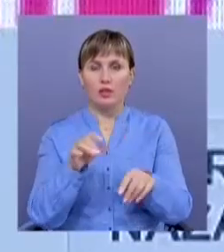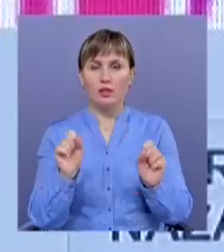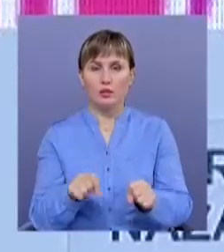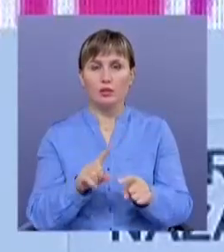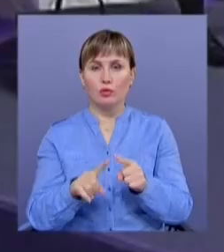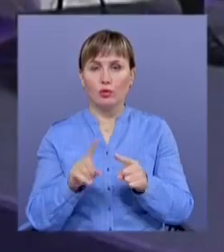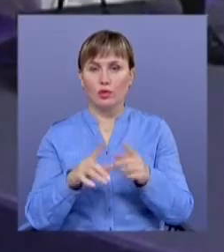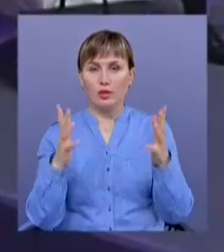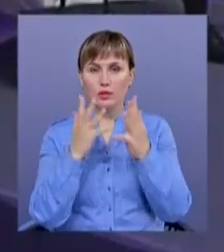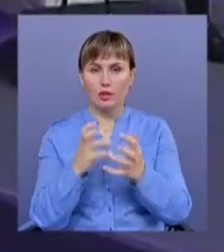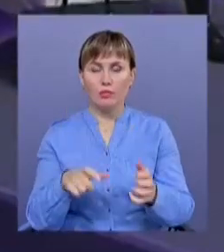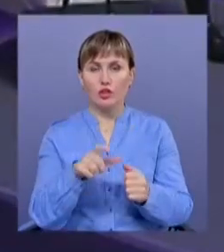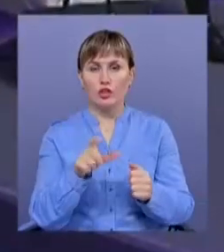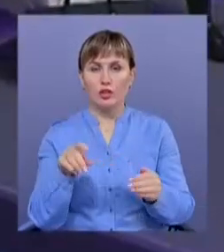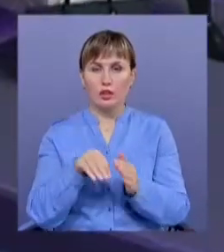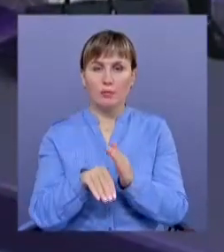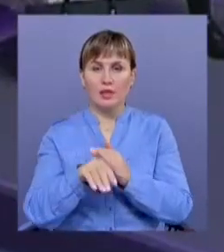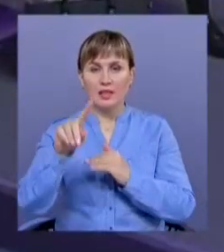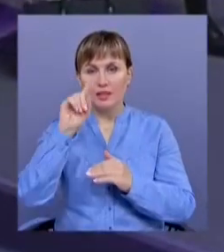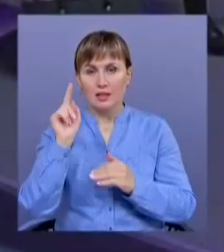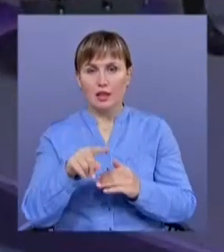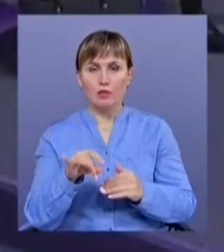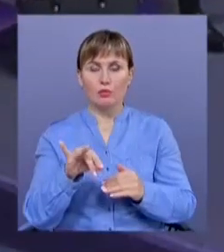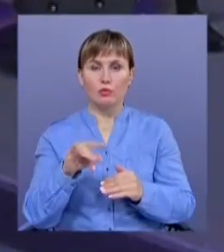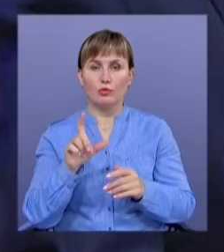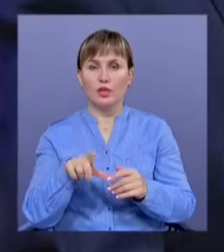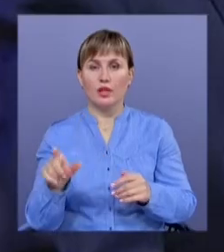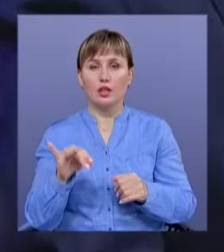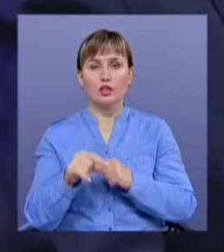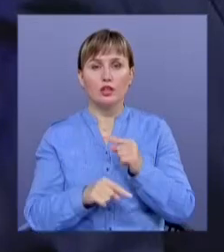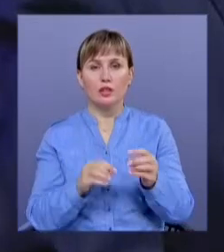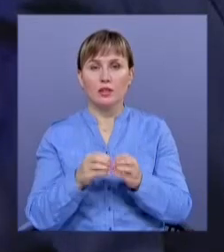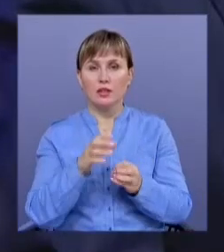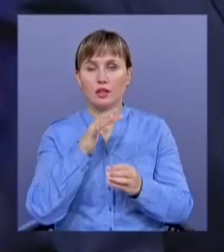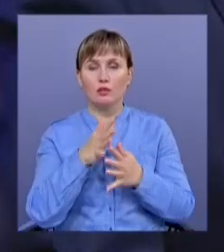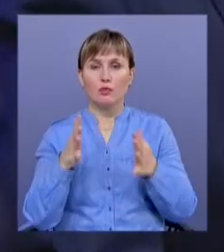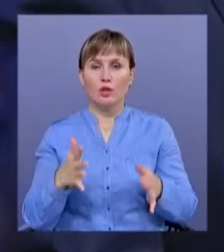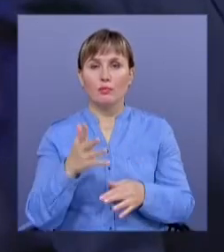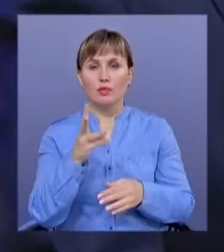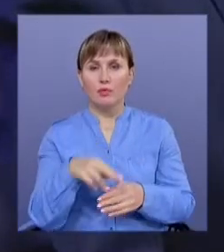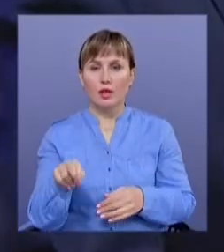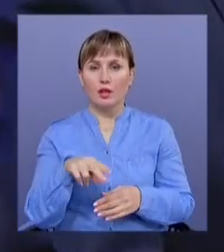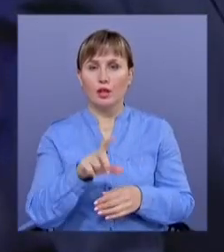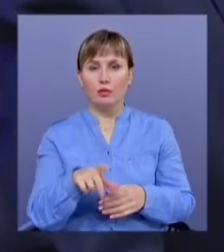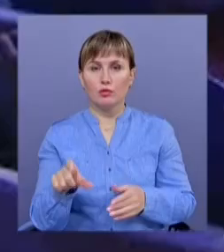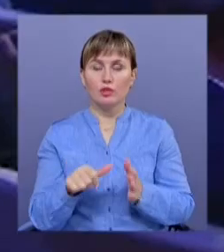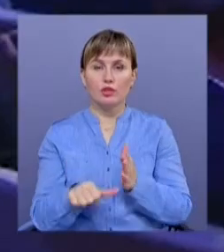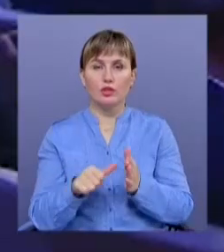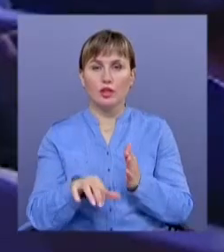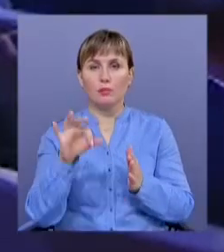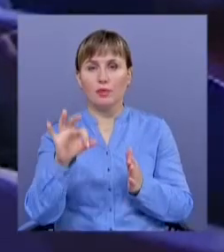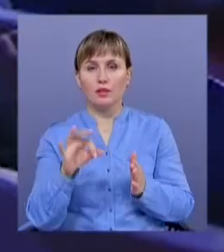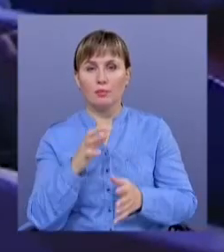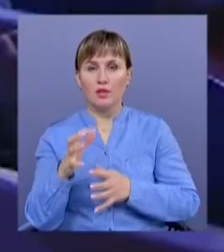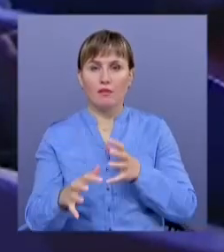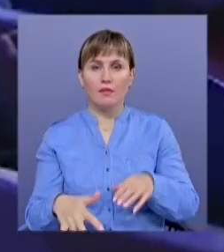затмит человеческий капитал, знания и умения людей. А уже через 10 лет более 5 миллиардов человек, то есть 60%